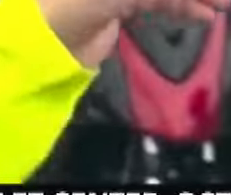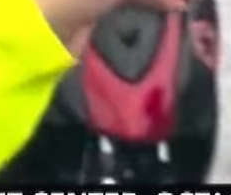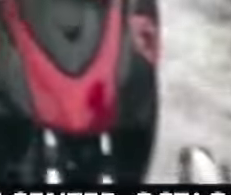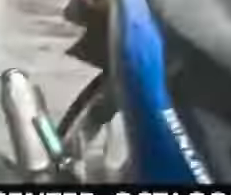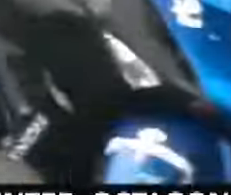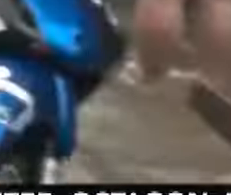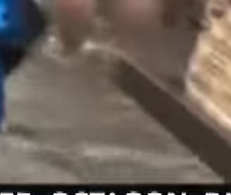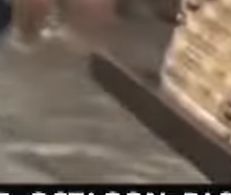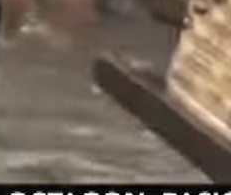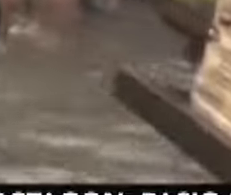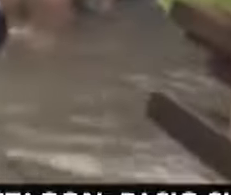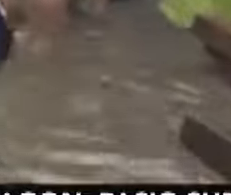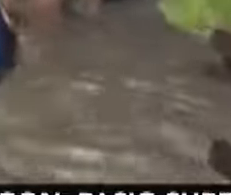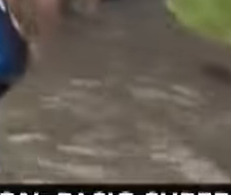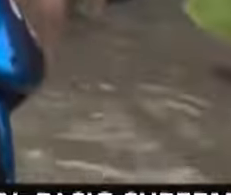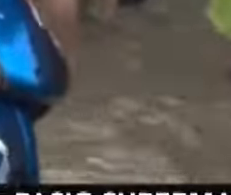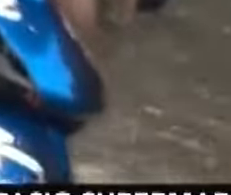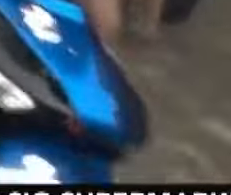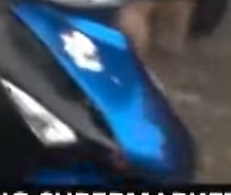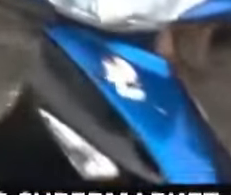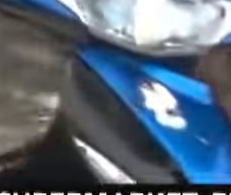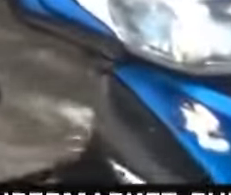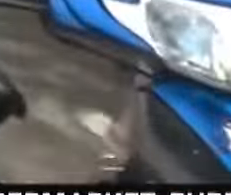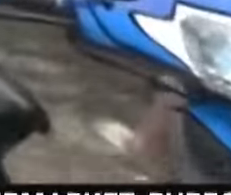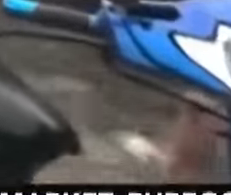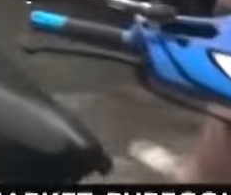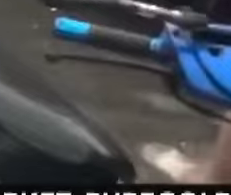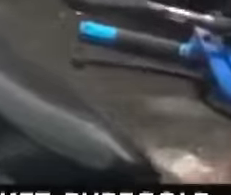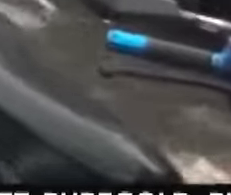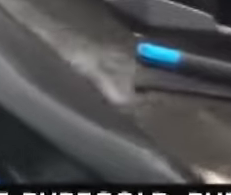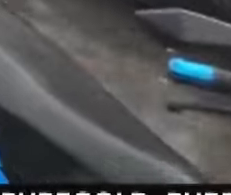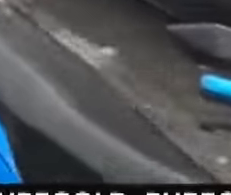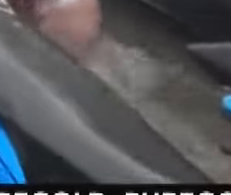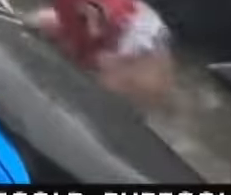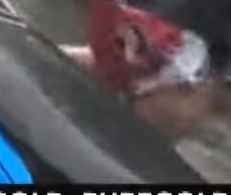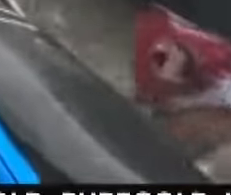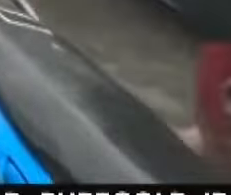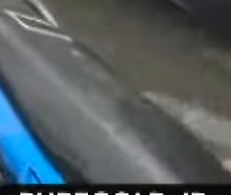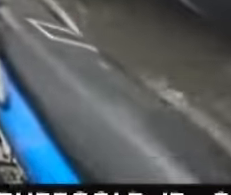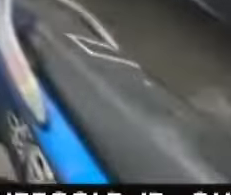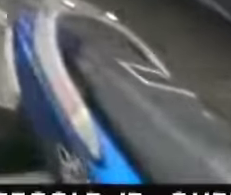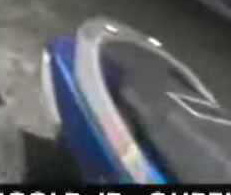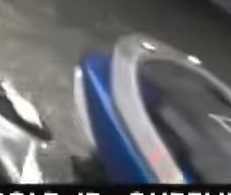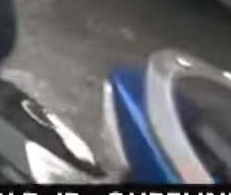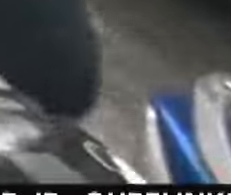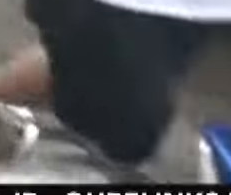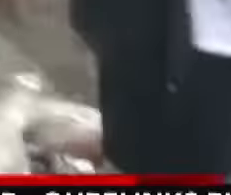Ito po yung daan patungong Araneta Avenue, Banawe.